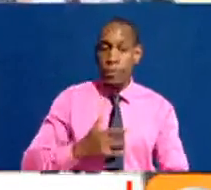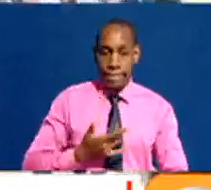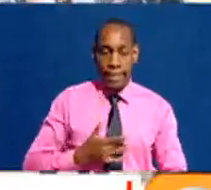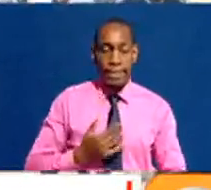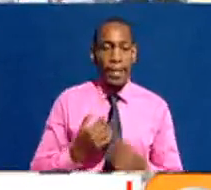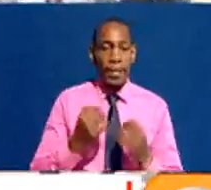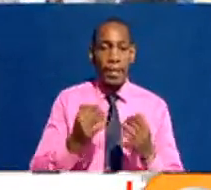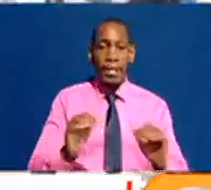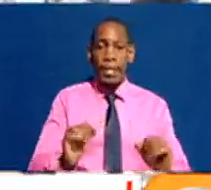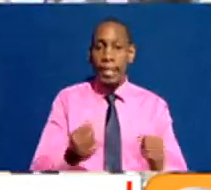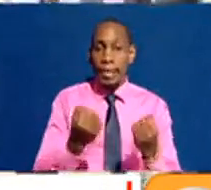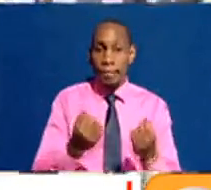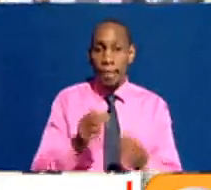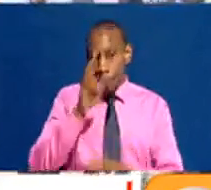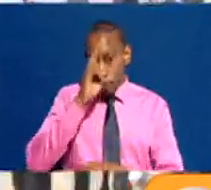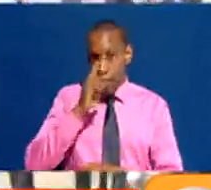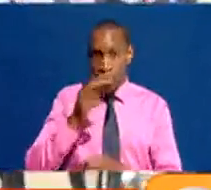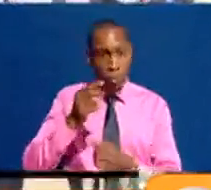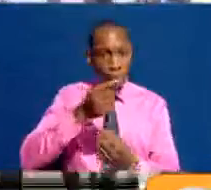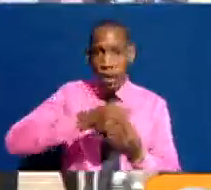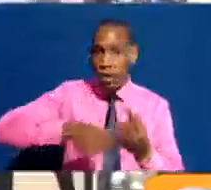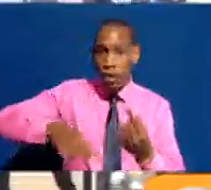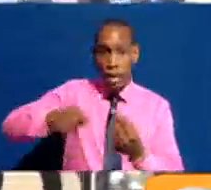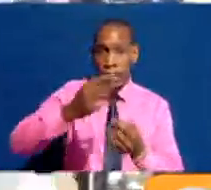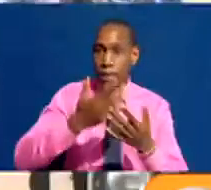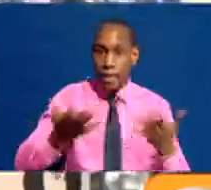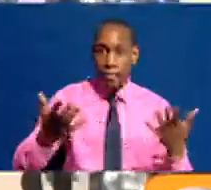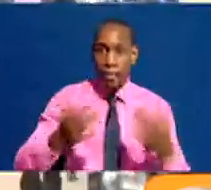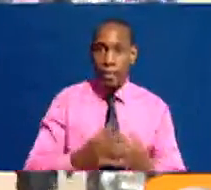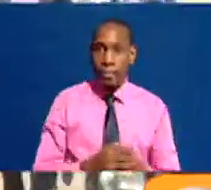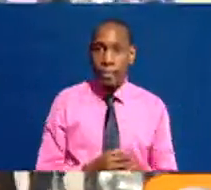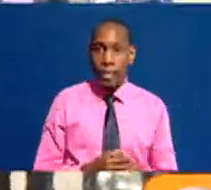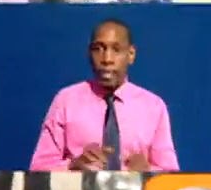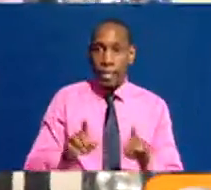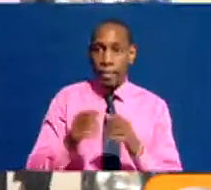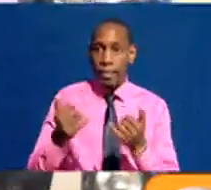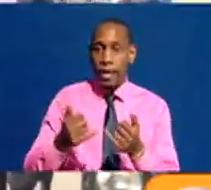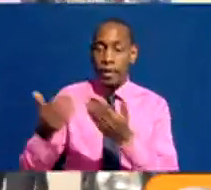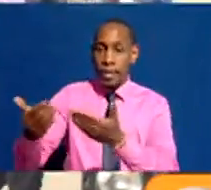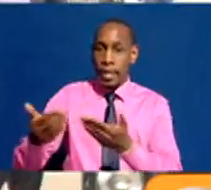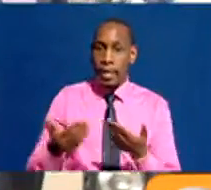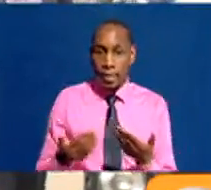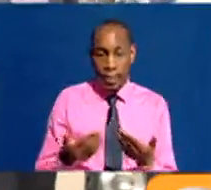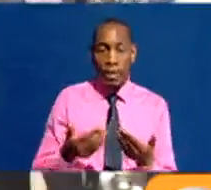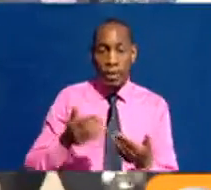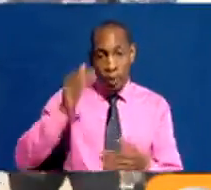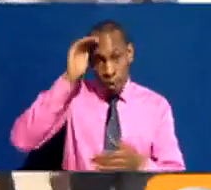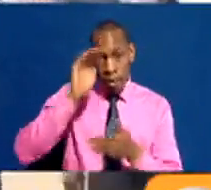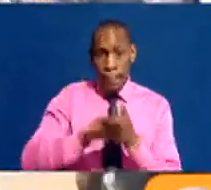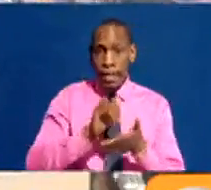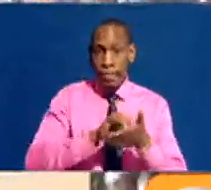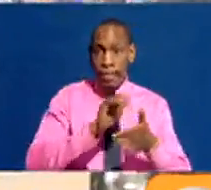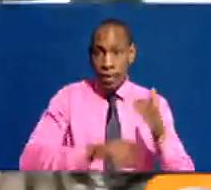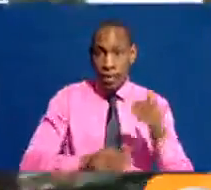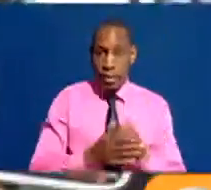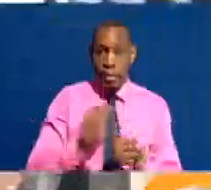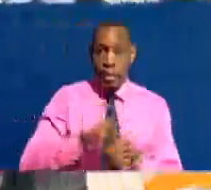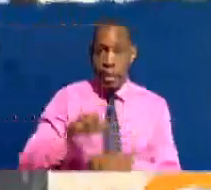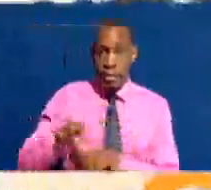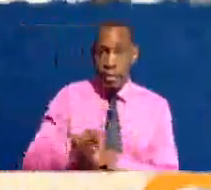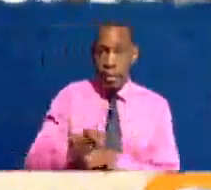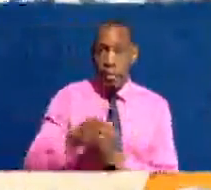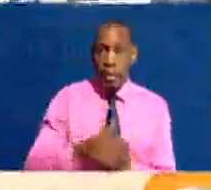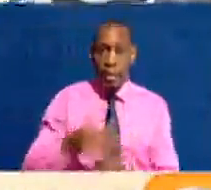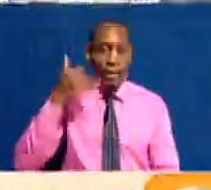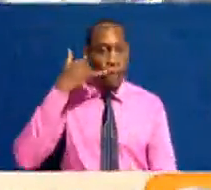uko safe. Wako around, wako kila mahali, wako kila area. At least inaleta mtu kuamini kwamba hata ukitembea umeshika